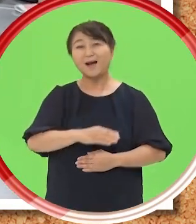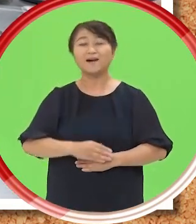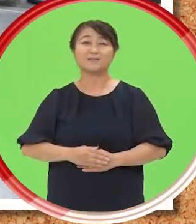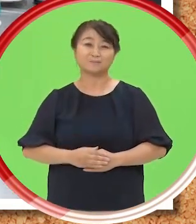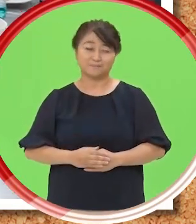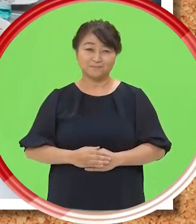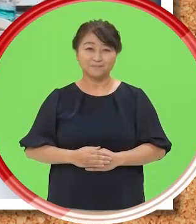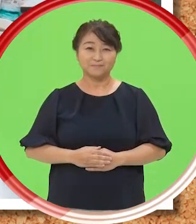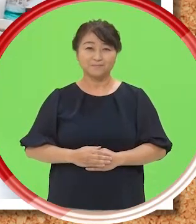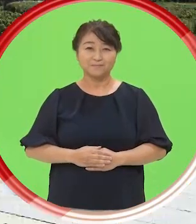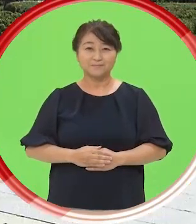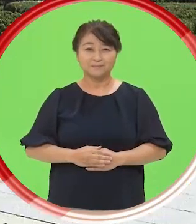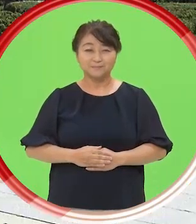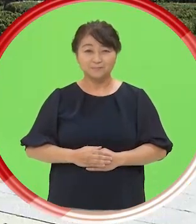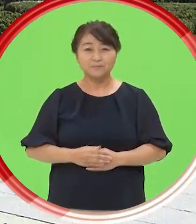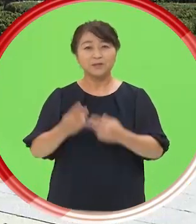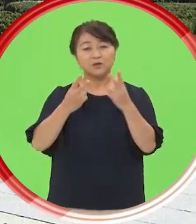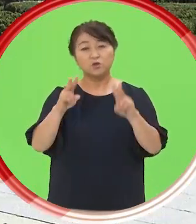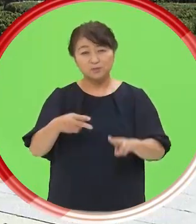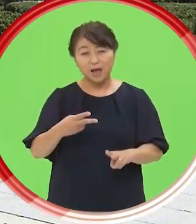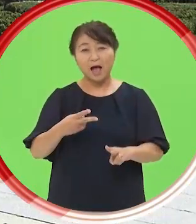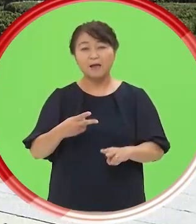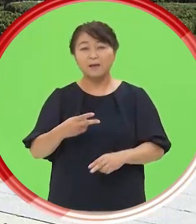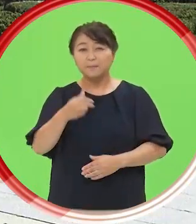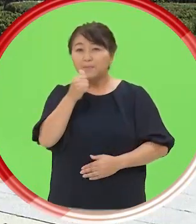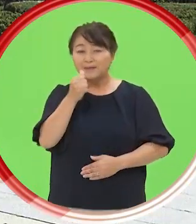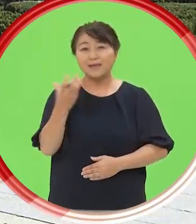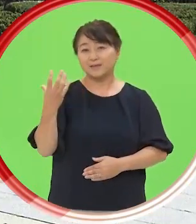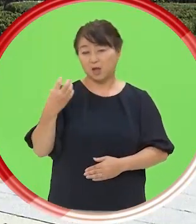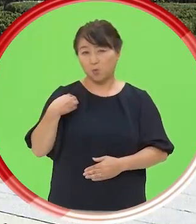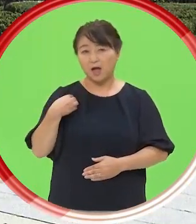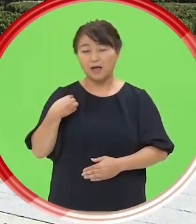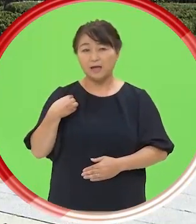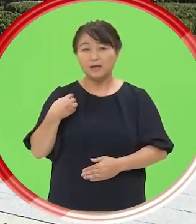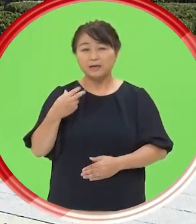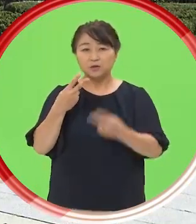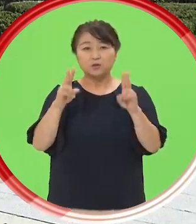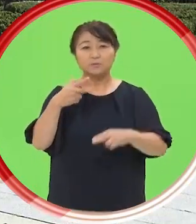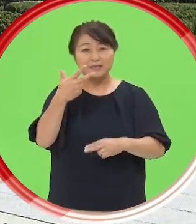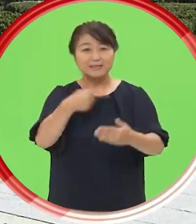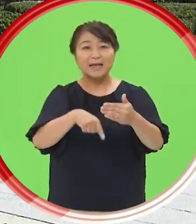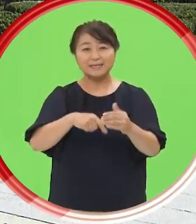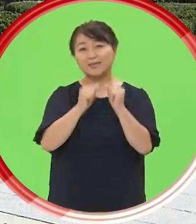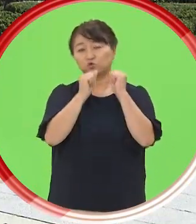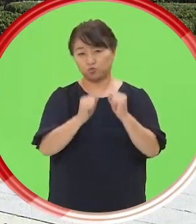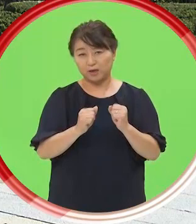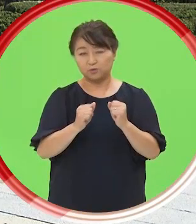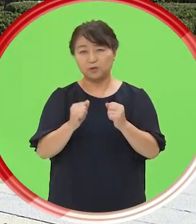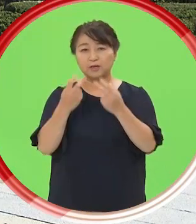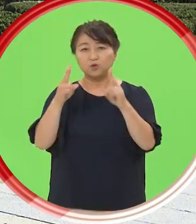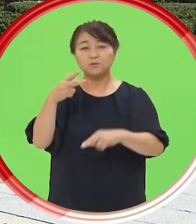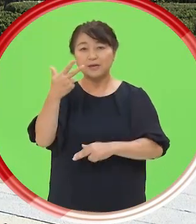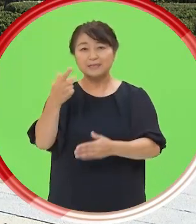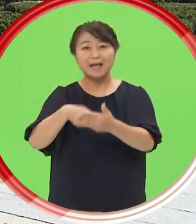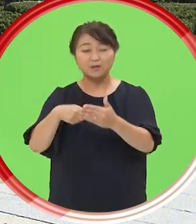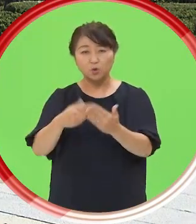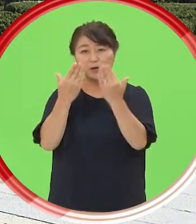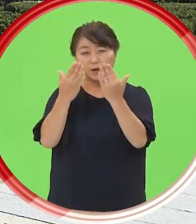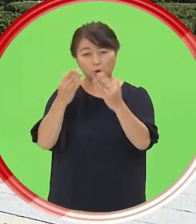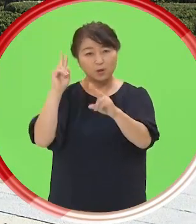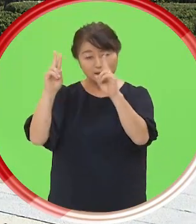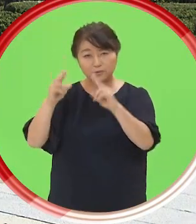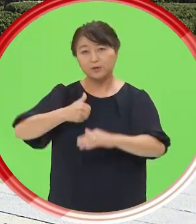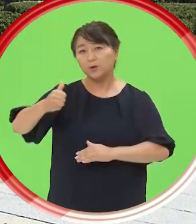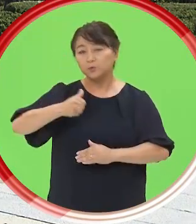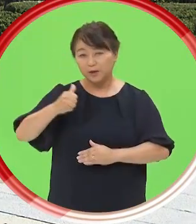開くと思う。 広島メッセンジャーは広島市内に居住または通勤通学している18歳以上